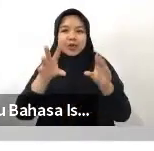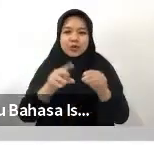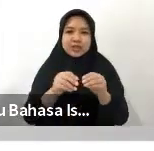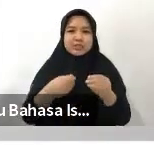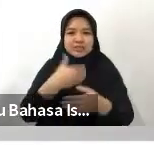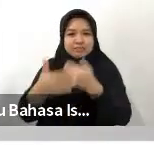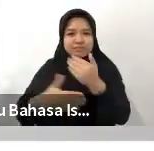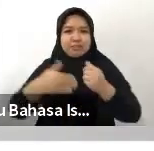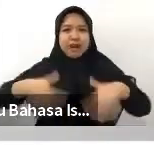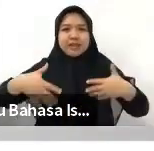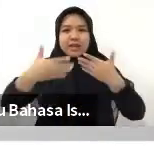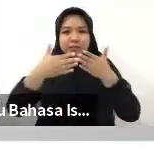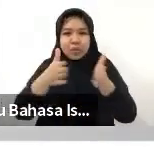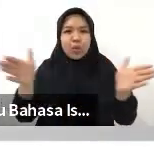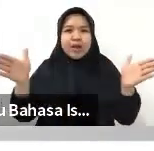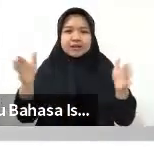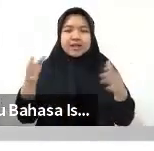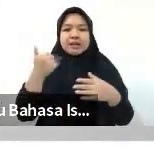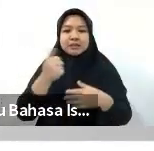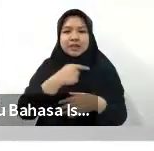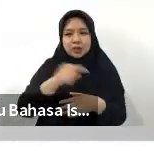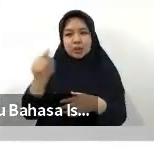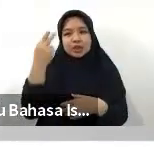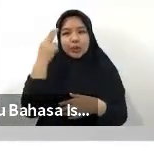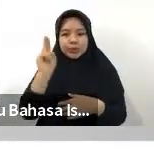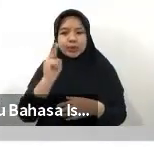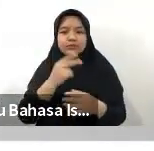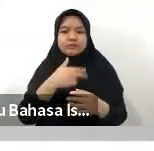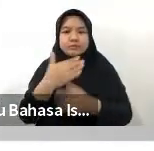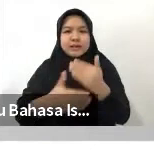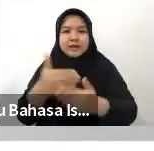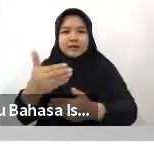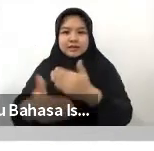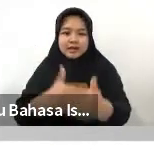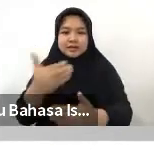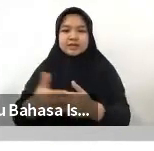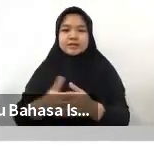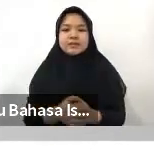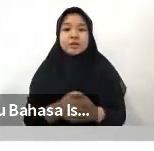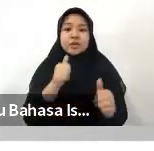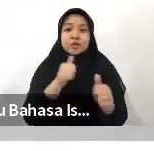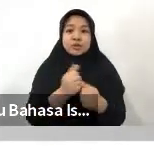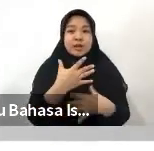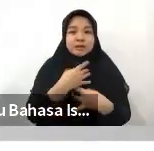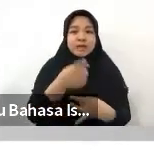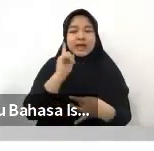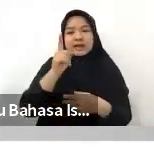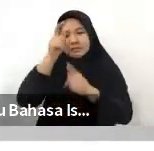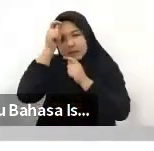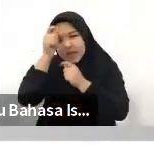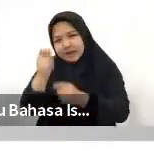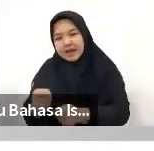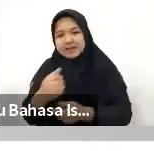dipraktekkan secara lebih luas, bisa diinstruksikan untuk diaplikasikan. Dan yang menarik tentu saja adalah adanya penghargaan